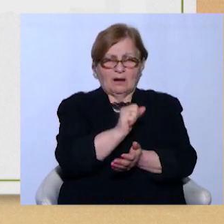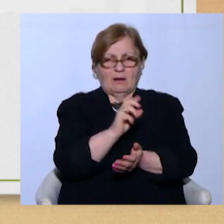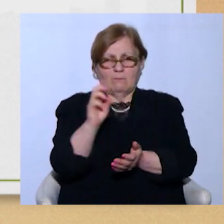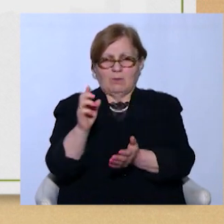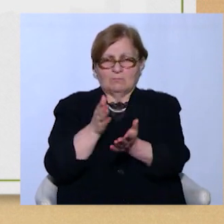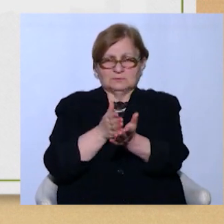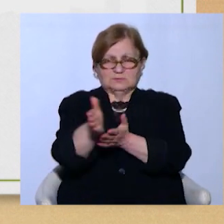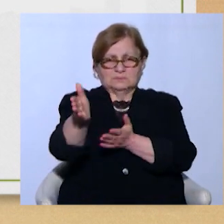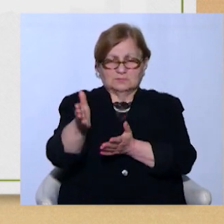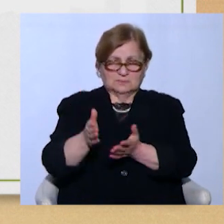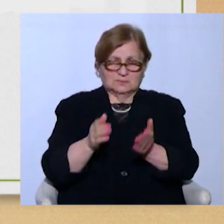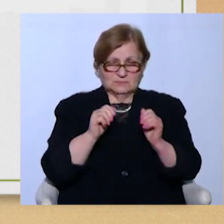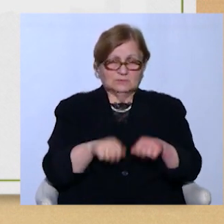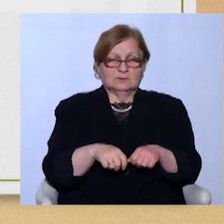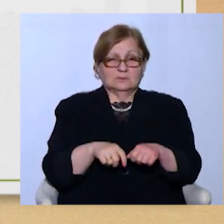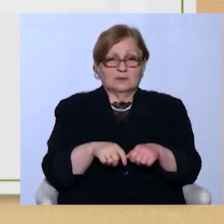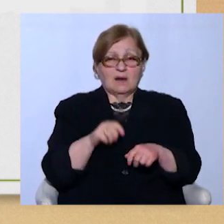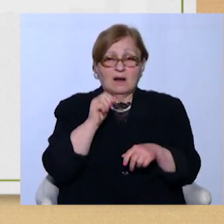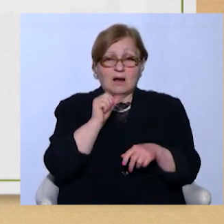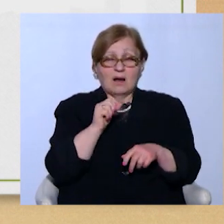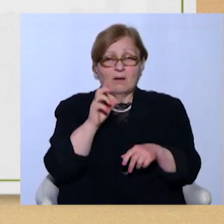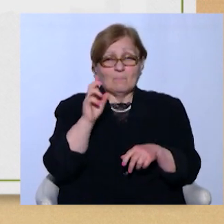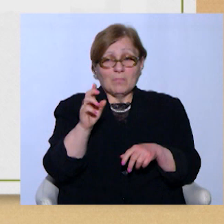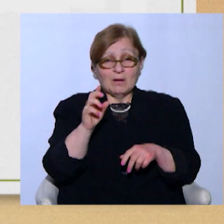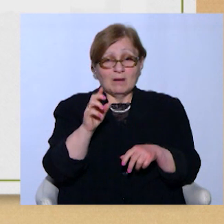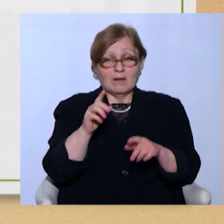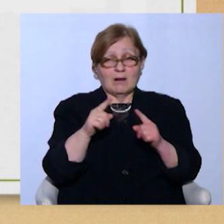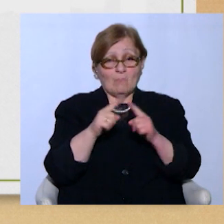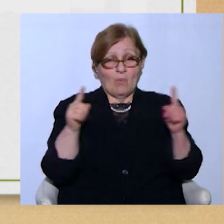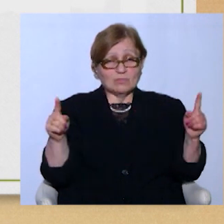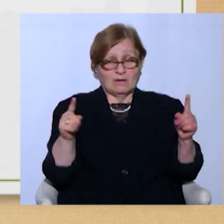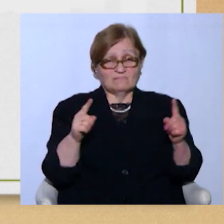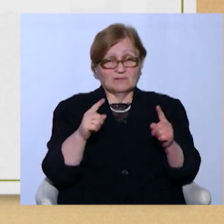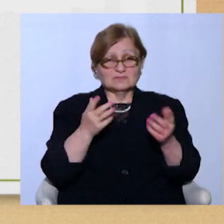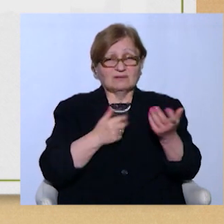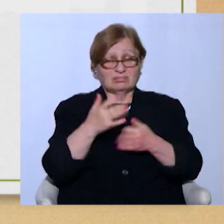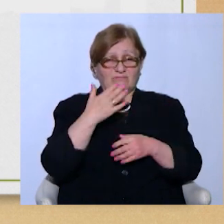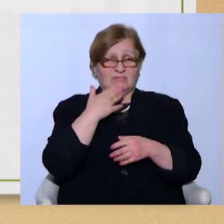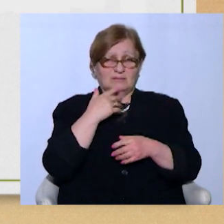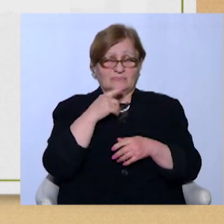AB მონაკვეთის დათვლა უკვე საკმაოდ მარტივი საქმეა. იგი